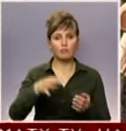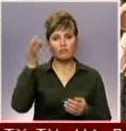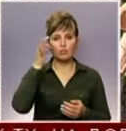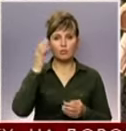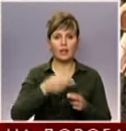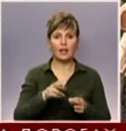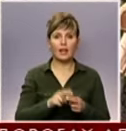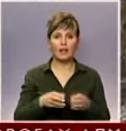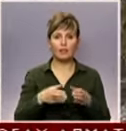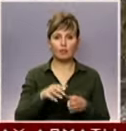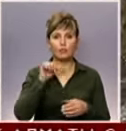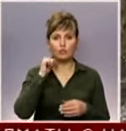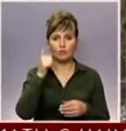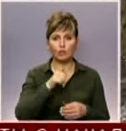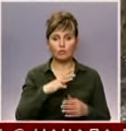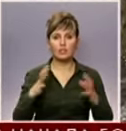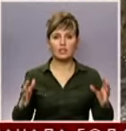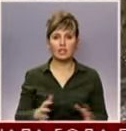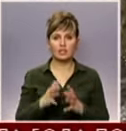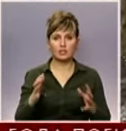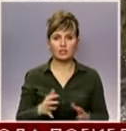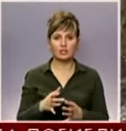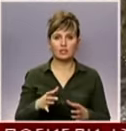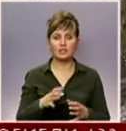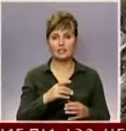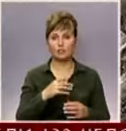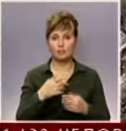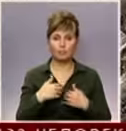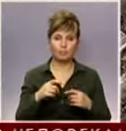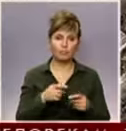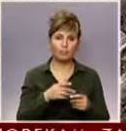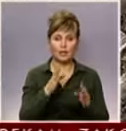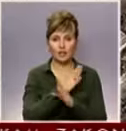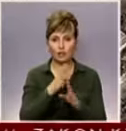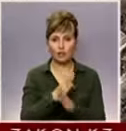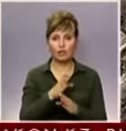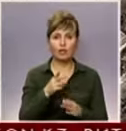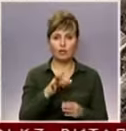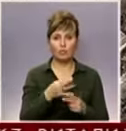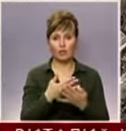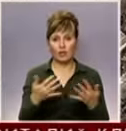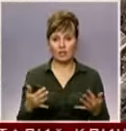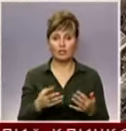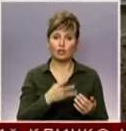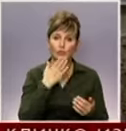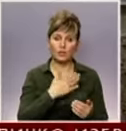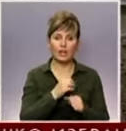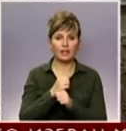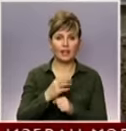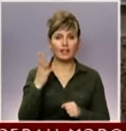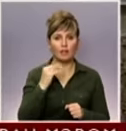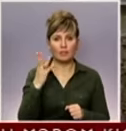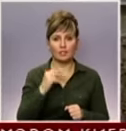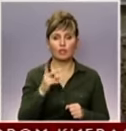Этот лог буквально в прошлом году был сохранившимся островком дикой природы в городской черте. Под тенью раскидистых ив любили отдыхать